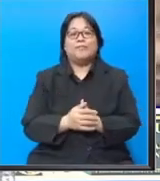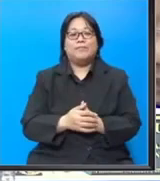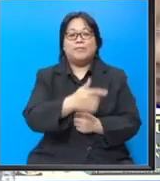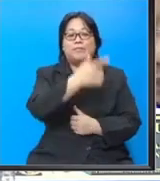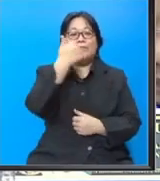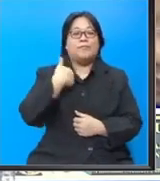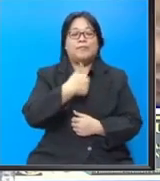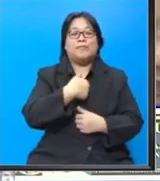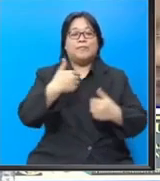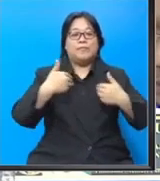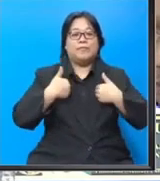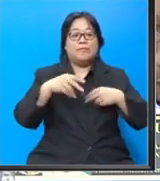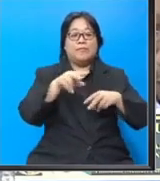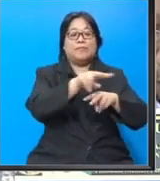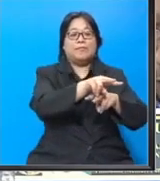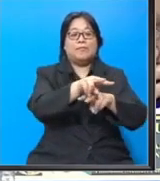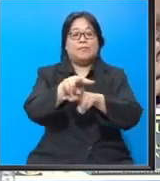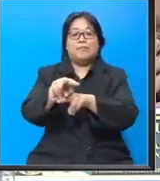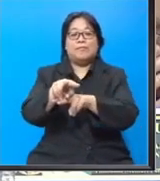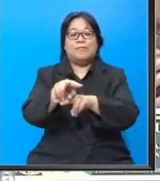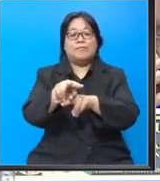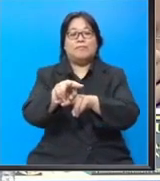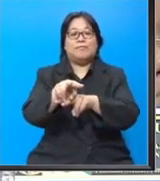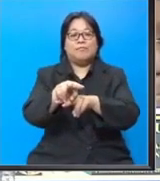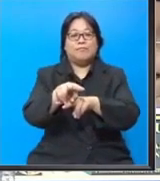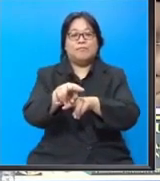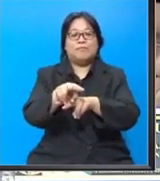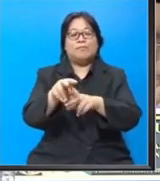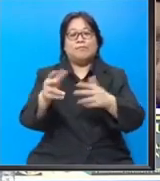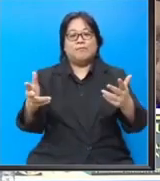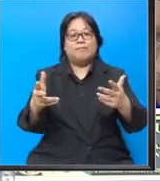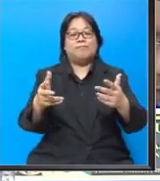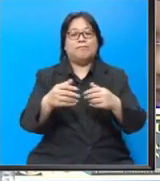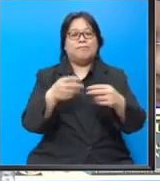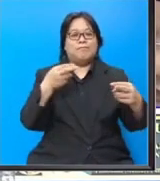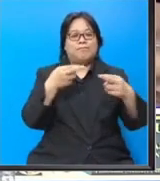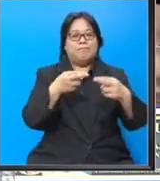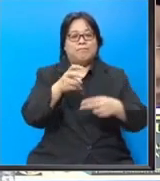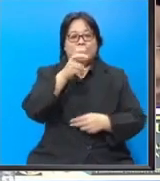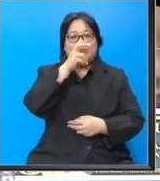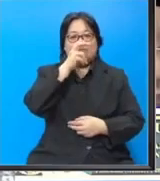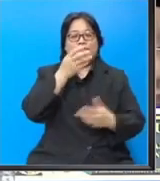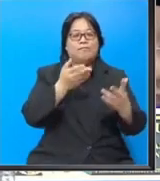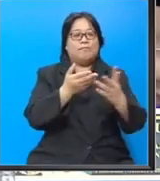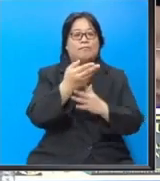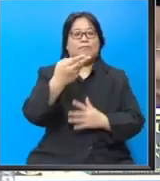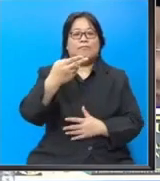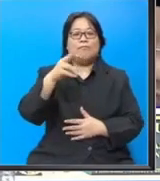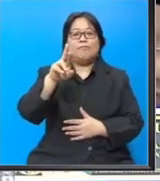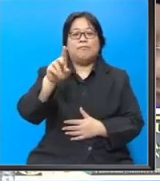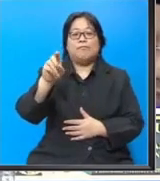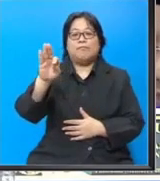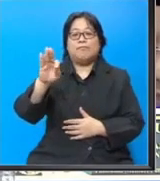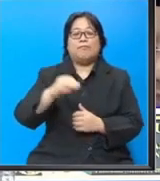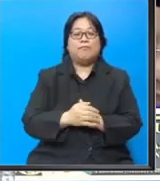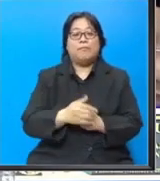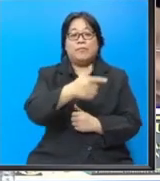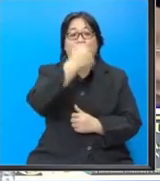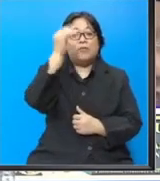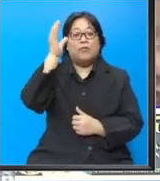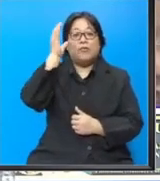kita mempunyai pemantauan yang agak apa melalui is advp sebab